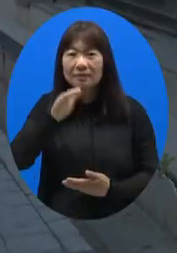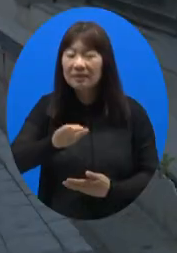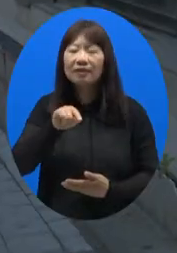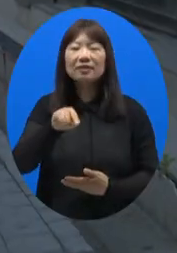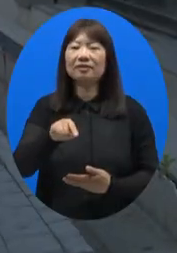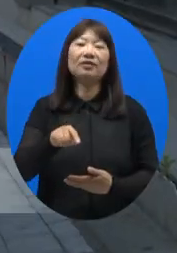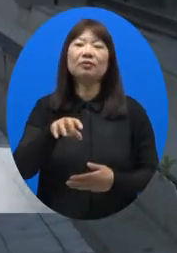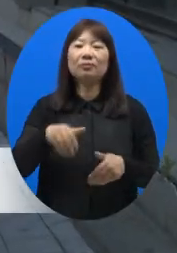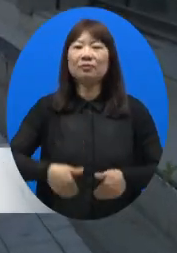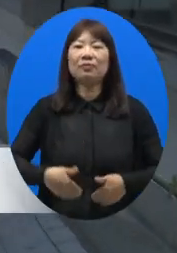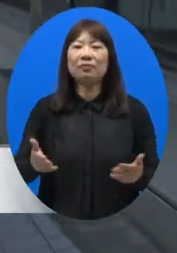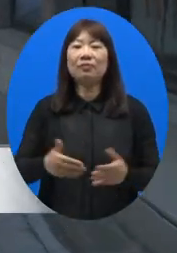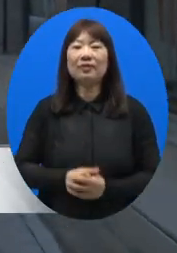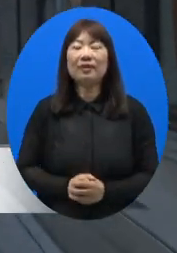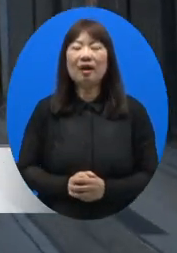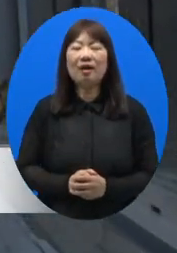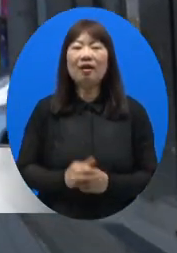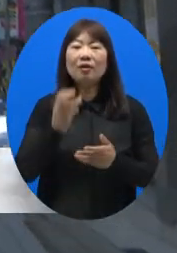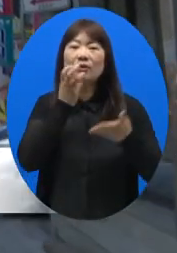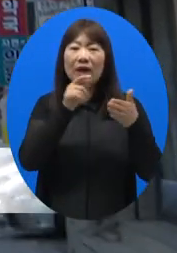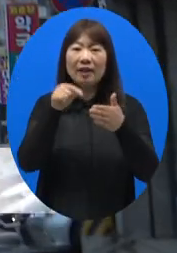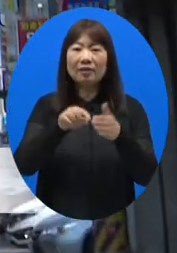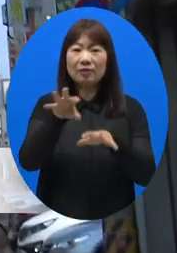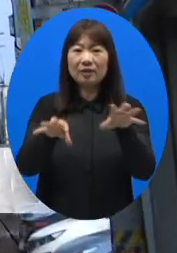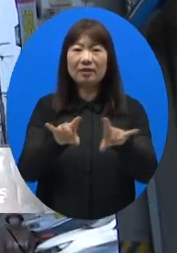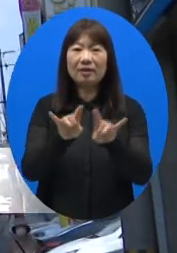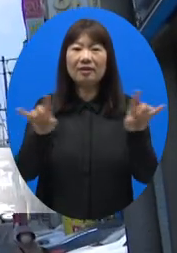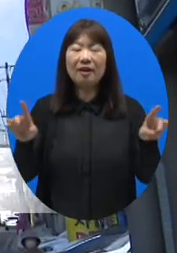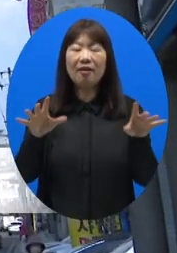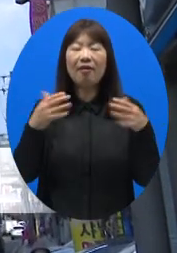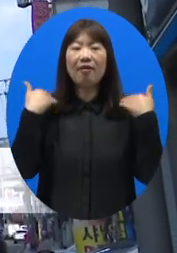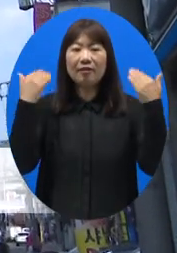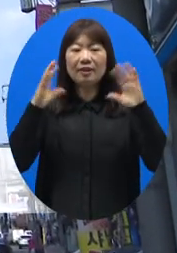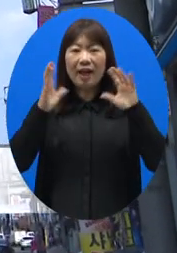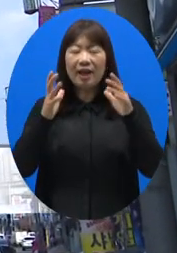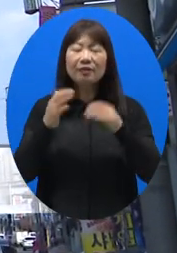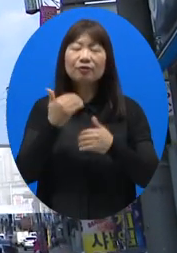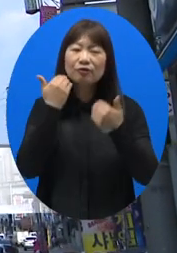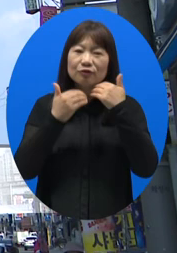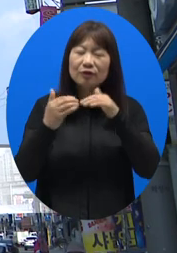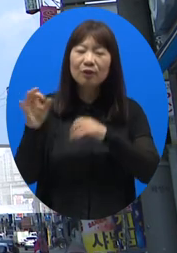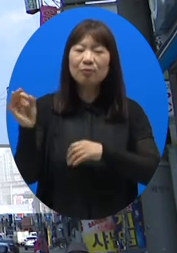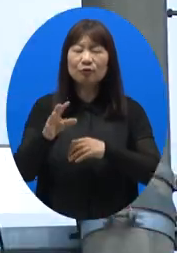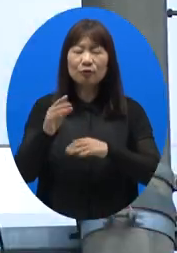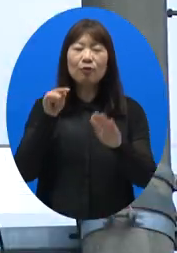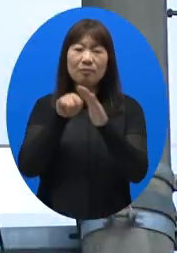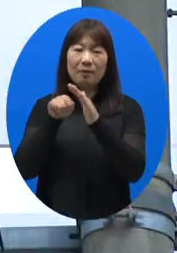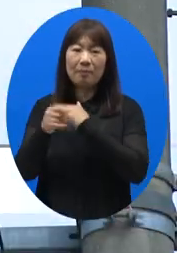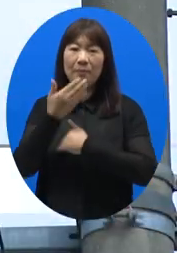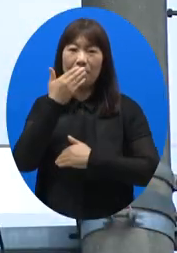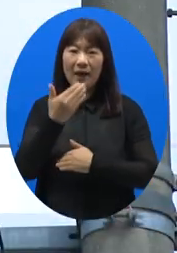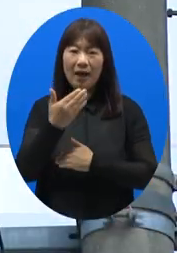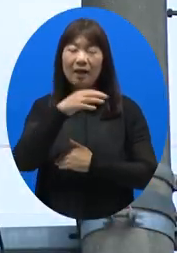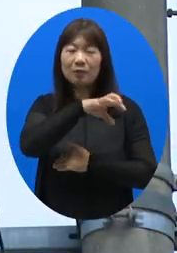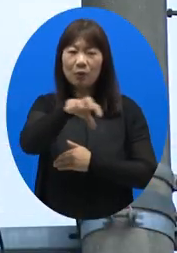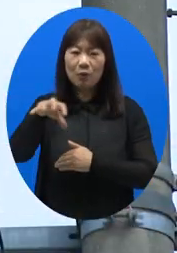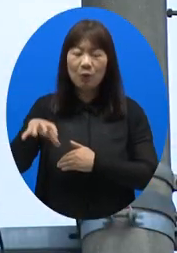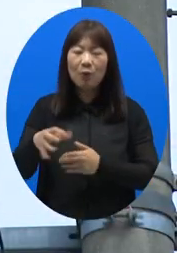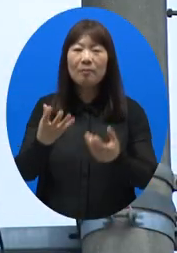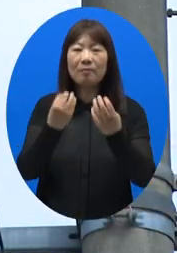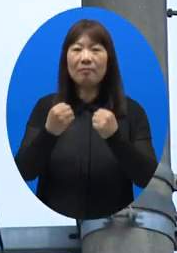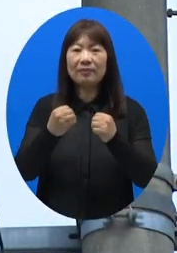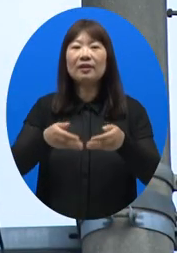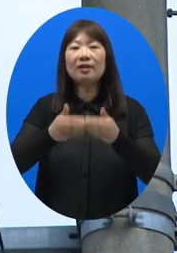없이 경기도엔 동네마다 어른아이 할것 없이 누구나 무료로 이용할 수 있는 이런 작은 도서관이 곳곳에